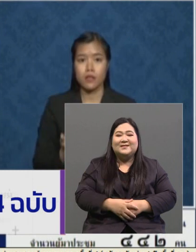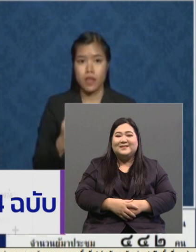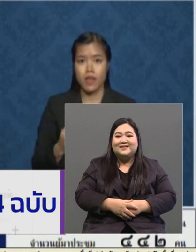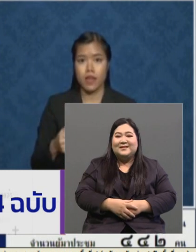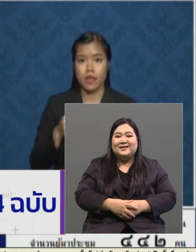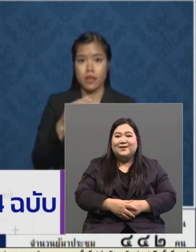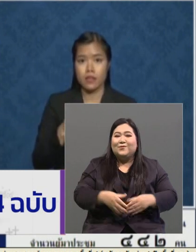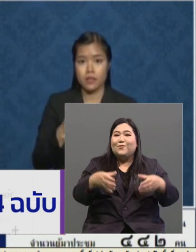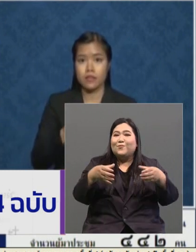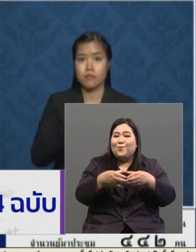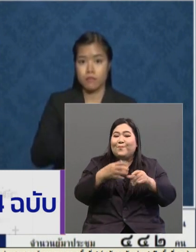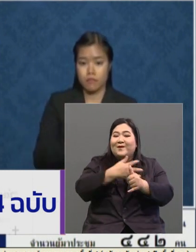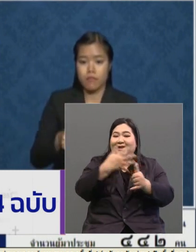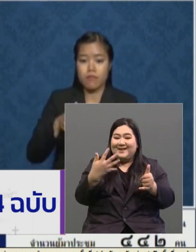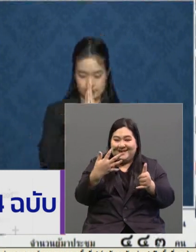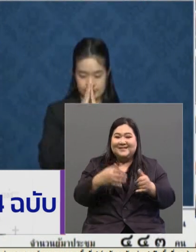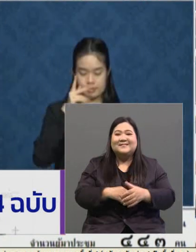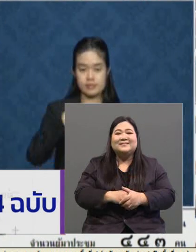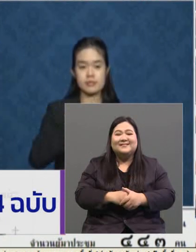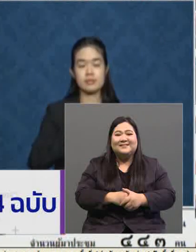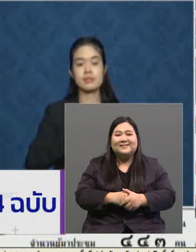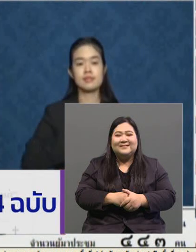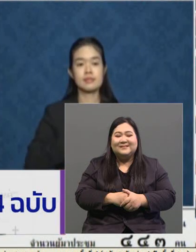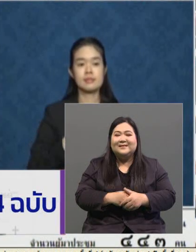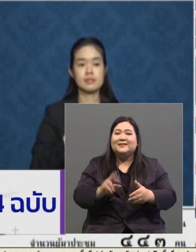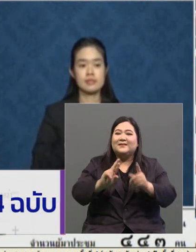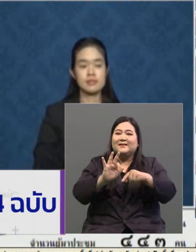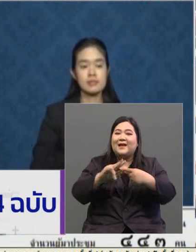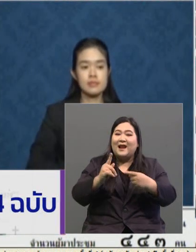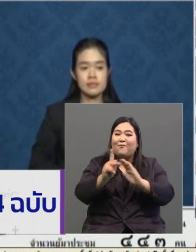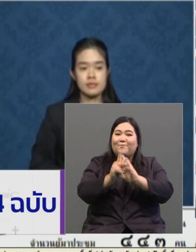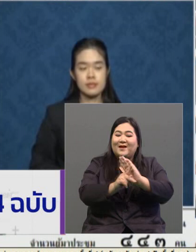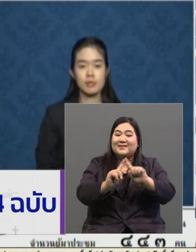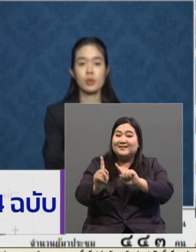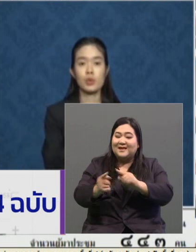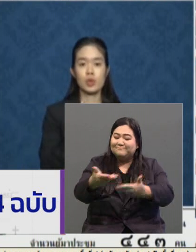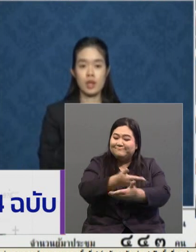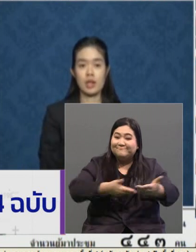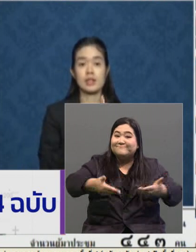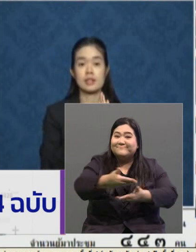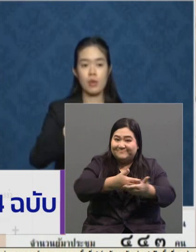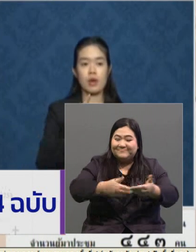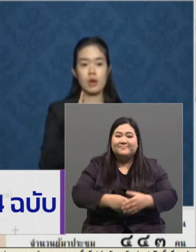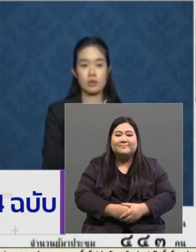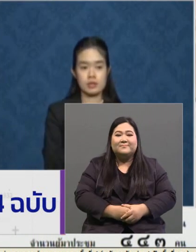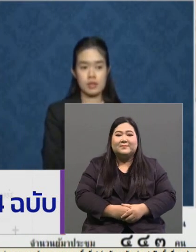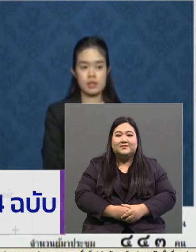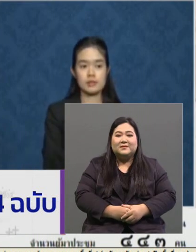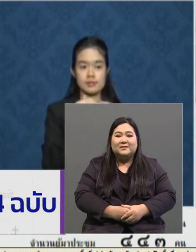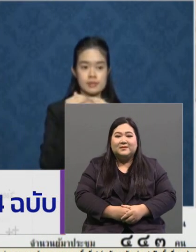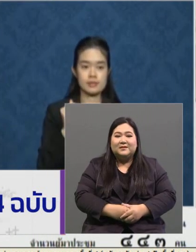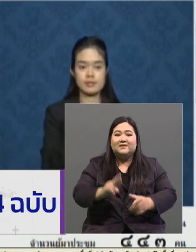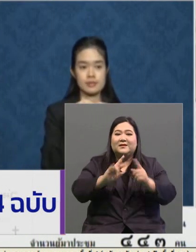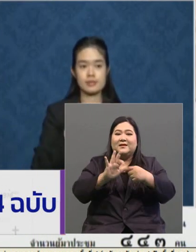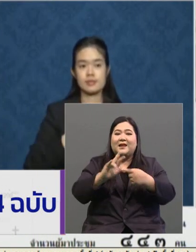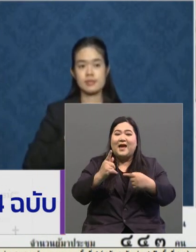ของกลุ่มผู้มีความหลากหลายทางเพศระหว่างการพิจารณาร่างของกฎหมายด้วยนะคะโดยร่างกฎหมายถูกนำเข้าพิจารณาใน